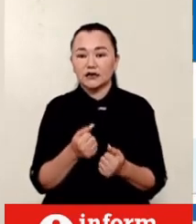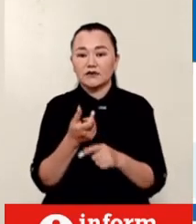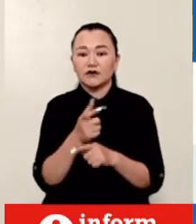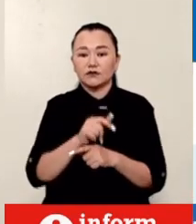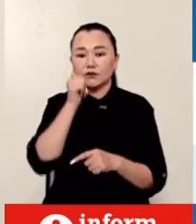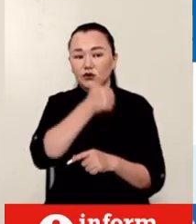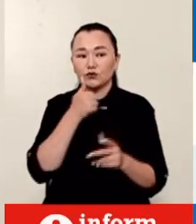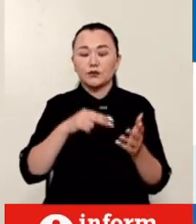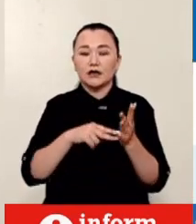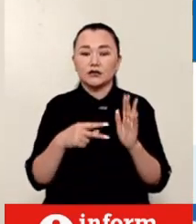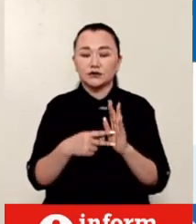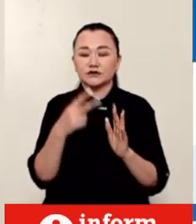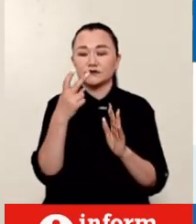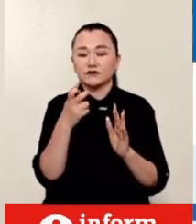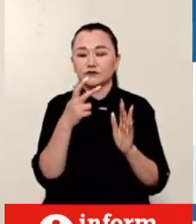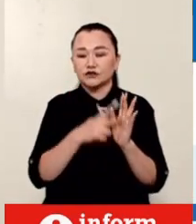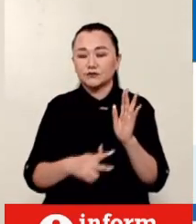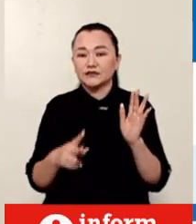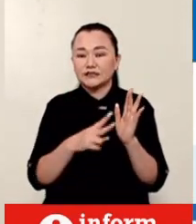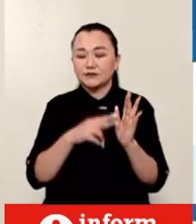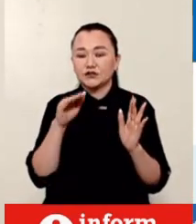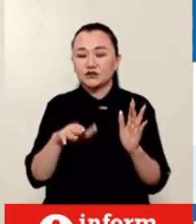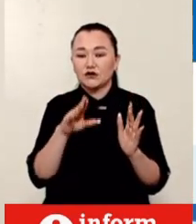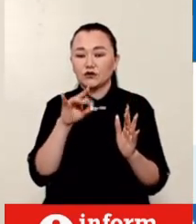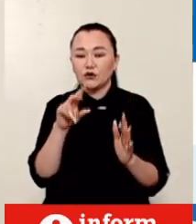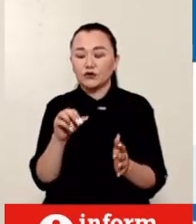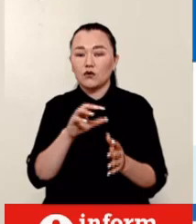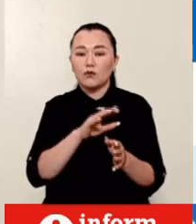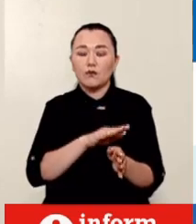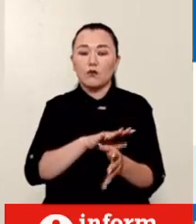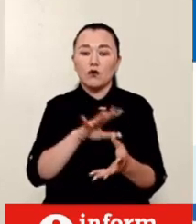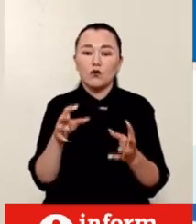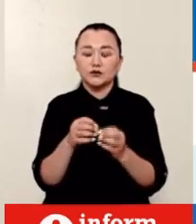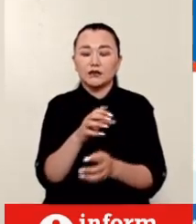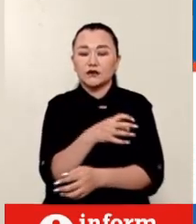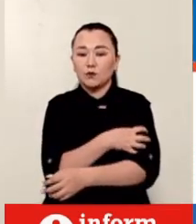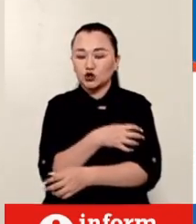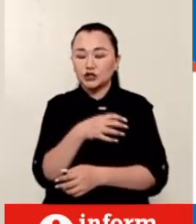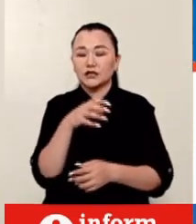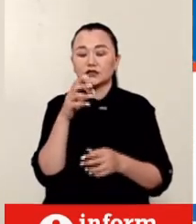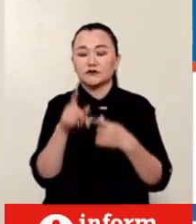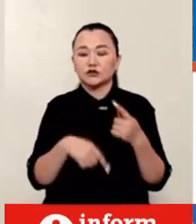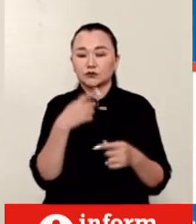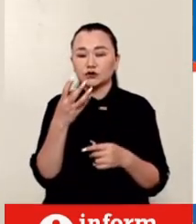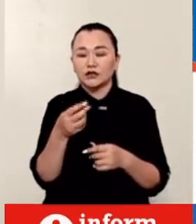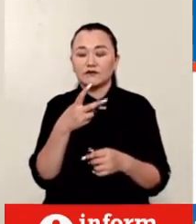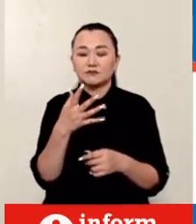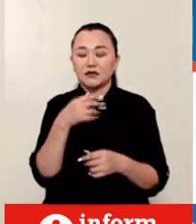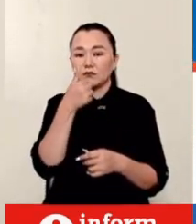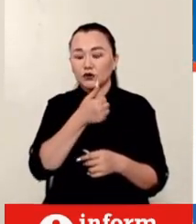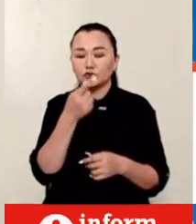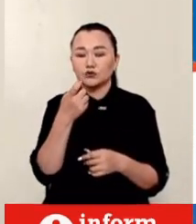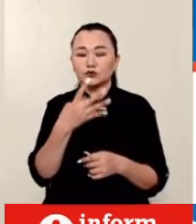году планируется 287 тысяч тонн мощности общего хранения. В следующий год 262 и в 2025 году